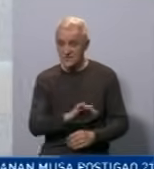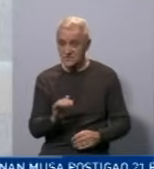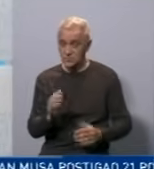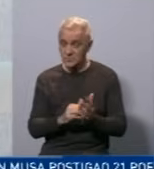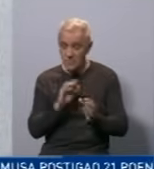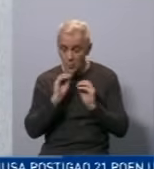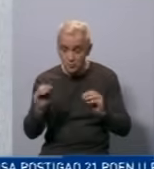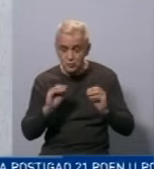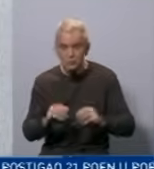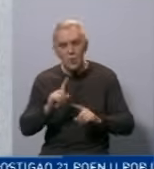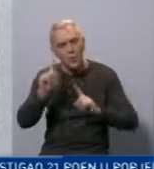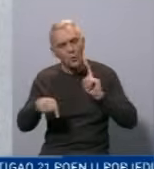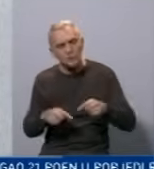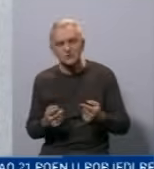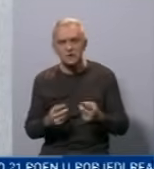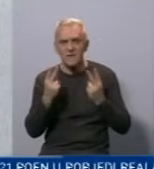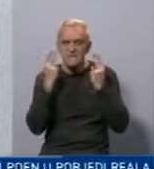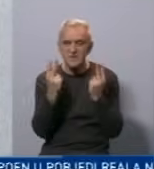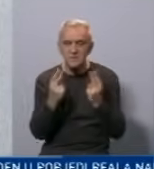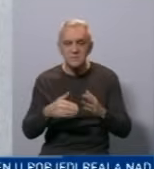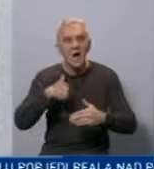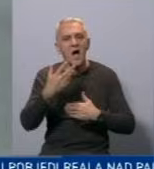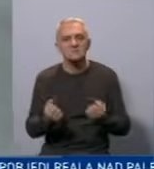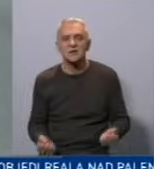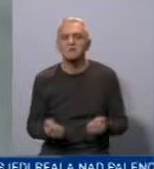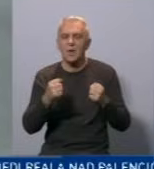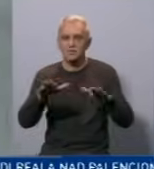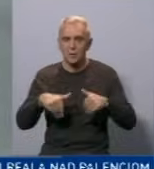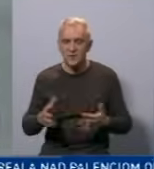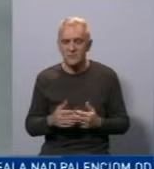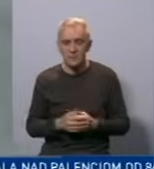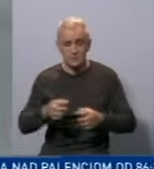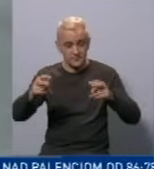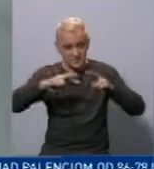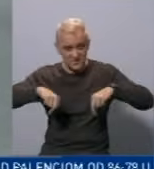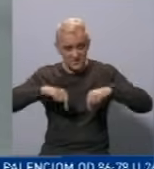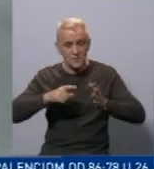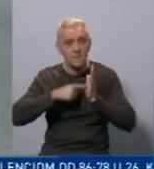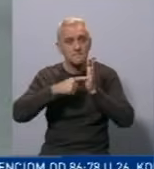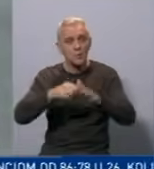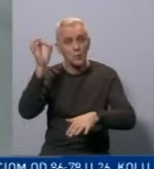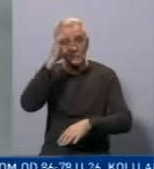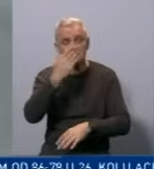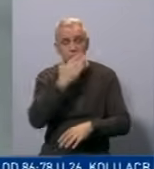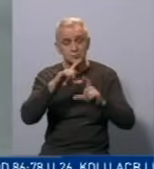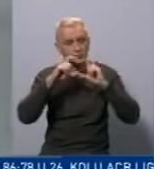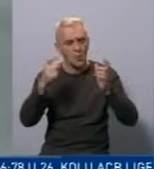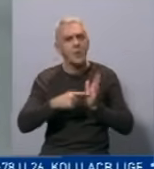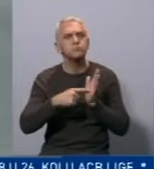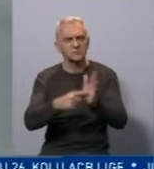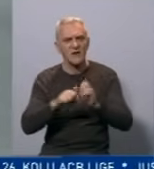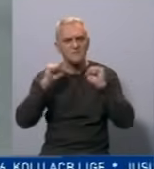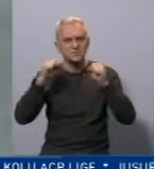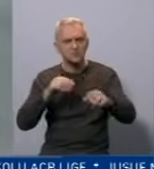nekim određenim vrijednostima, kasnije je teško da će da ih usvoje. Istraživanja pokazuju da je u osnovnim školama izraženije